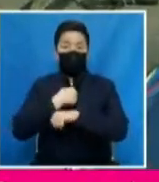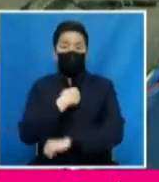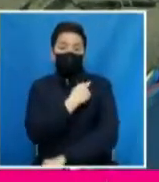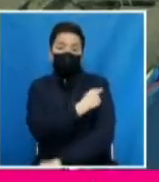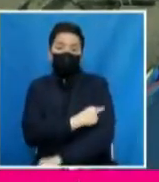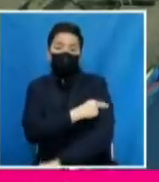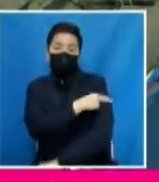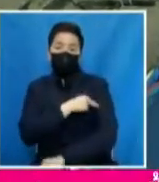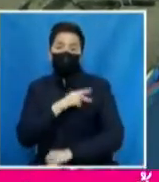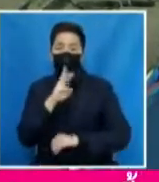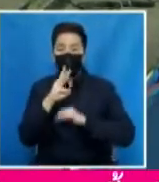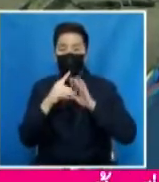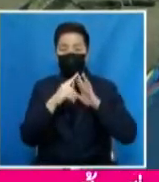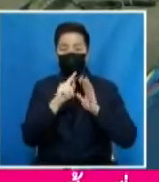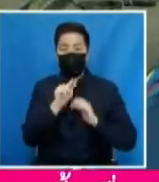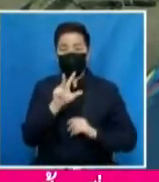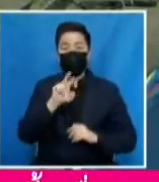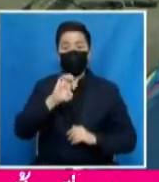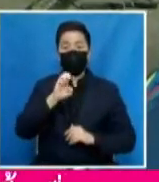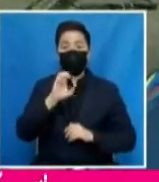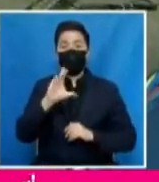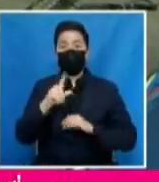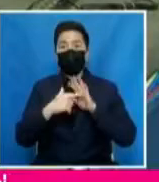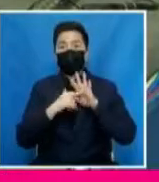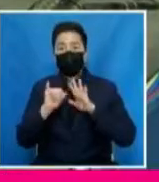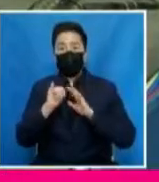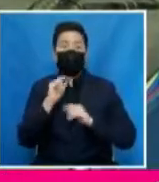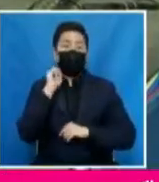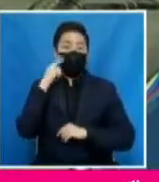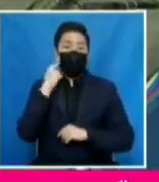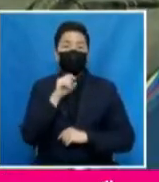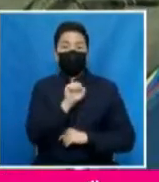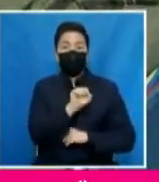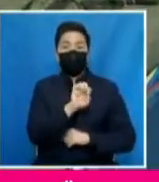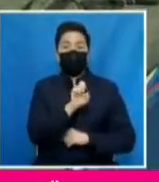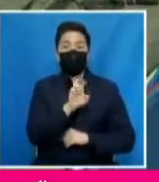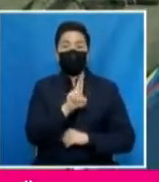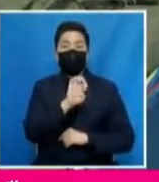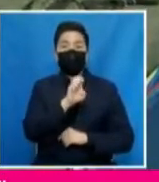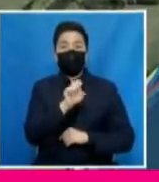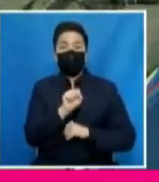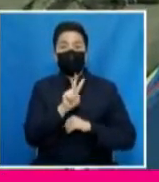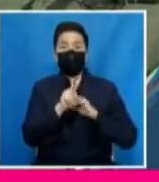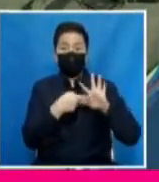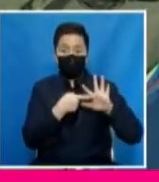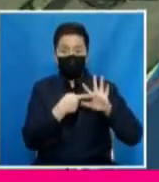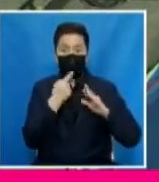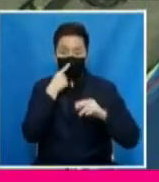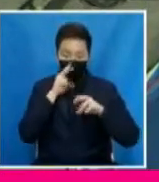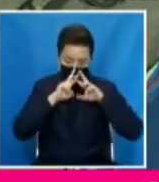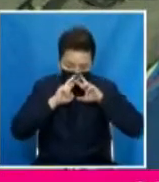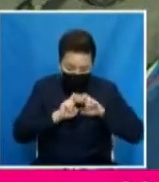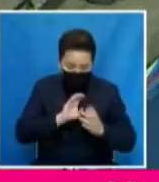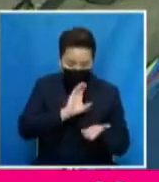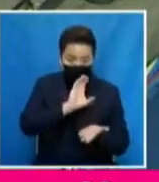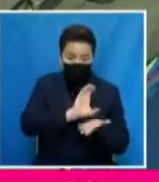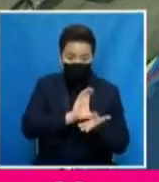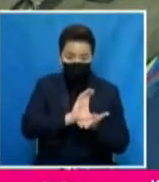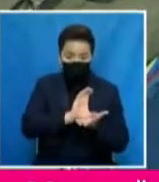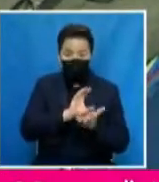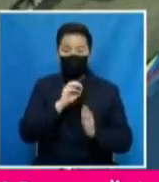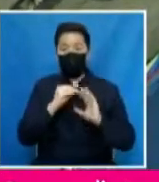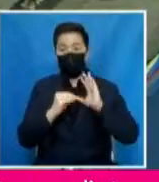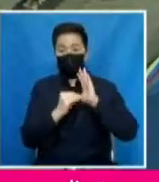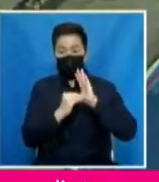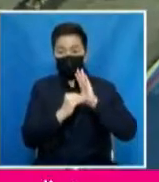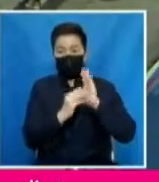องเจ้ากรมแพทย์ทหารบกกรมแพทย์ทหารบกคุณศิริสาสายเพชร ผู้อำนวยการกองวิเคราะห์งบประมาณ2สำนักงบประมาณกรุงเ